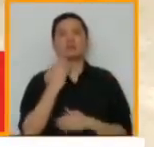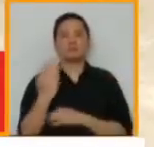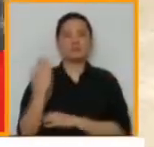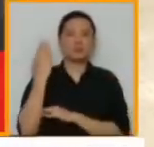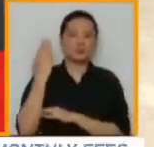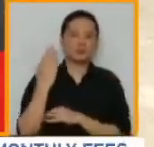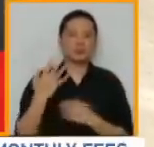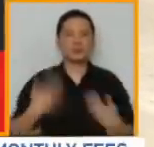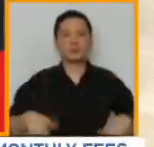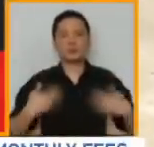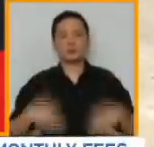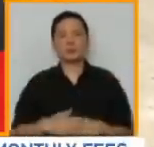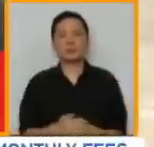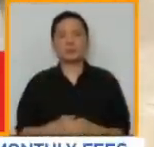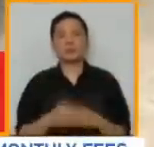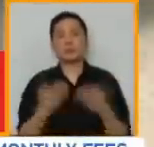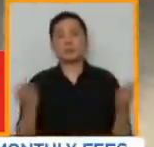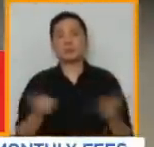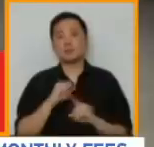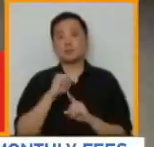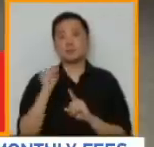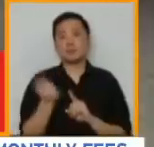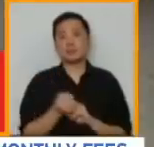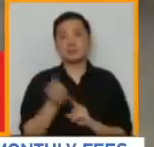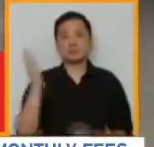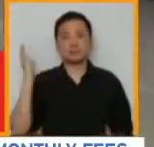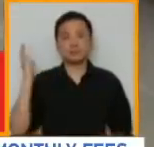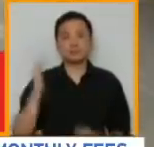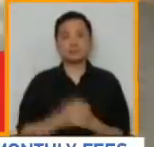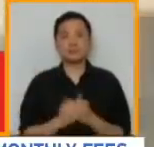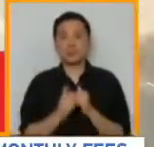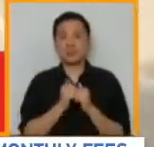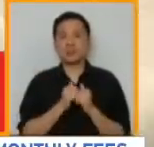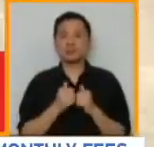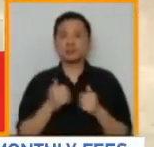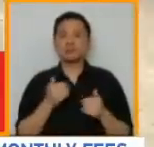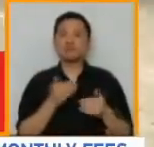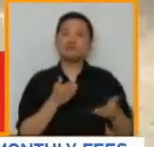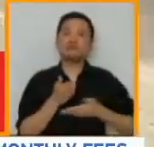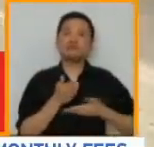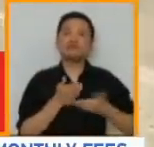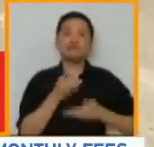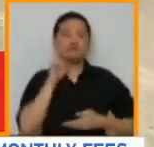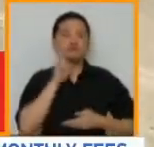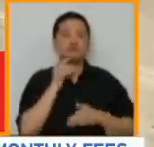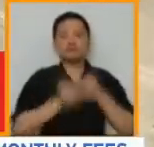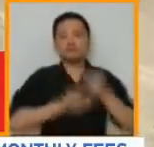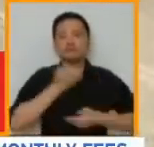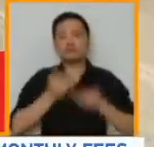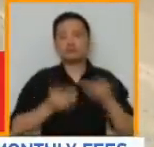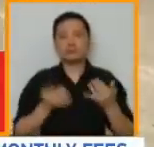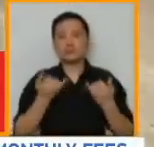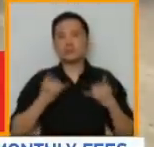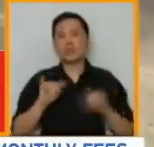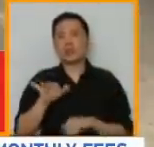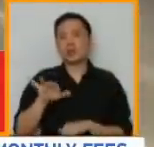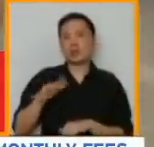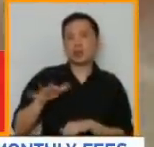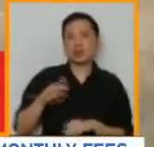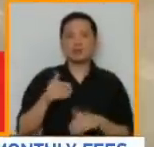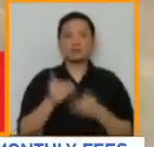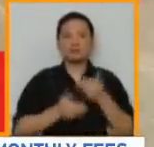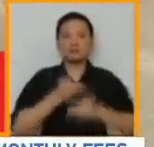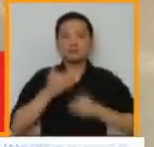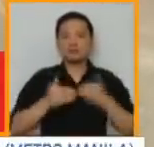dito, at hindi naman ito naka-apekto sa dalay ng traffic ko dahil moderate pa rin yung volume ng traffic dito sa bandang